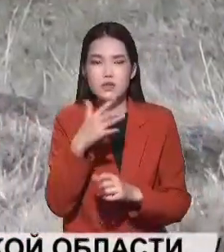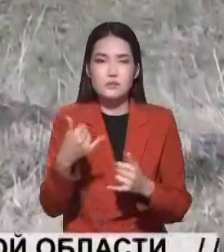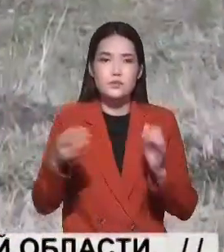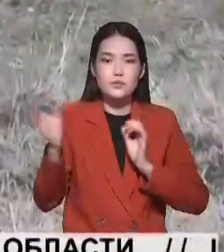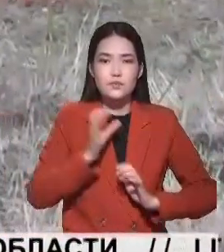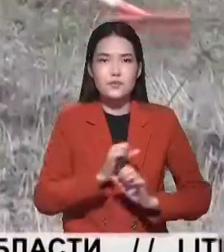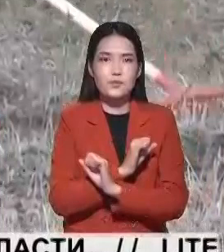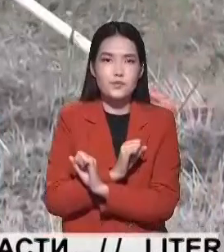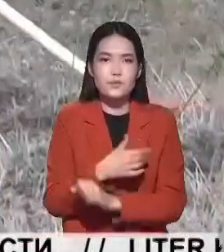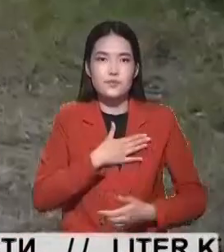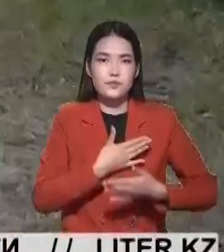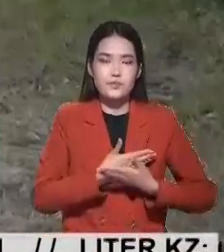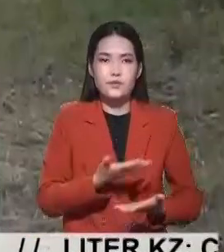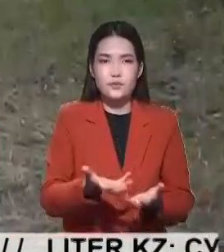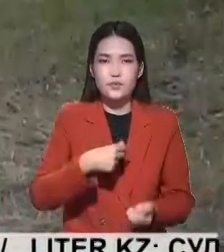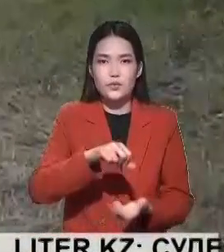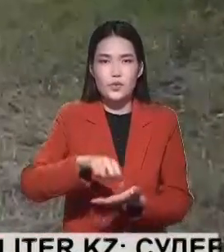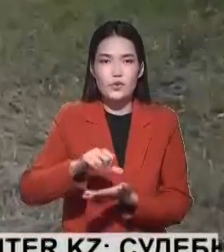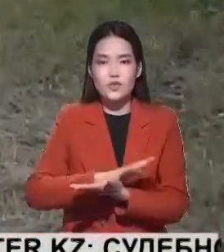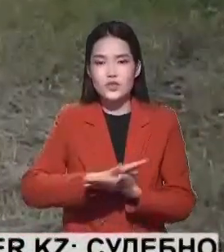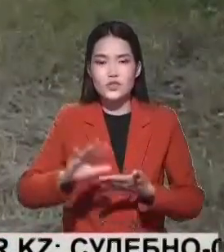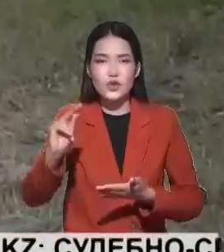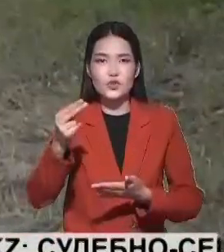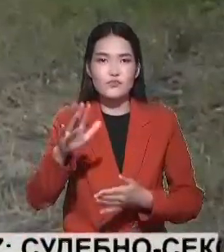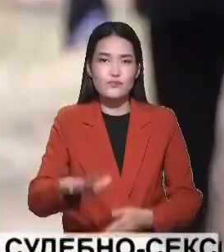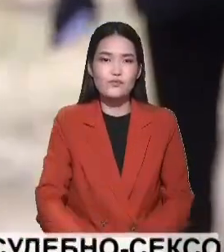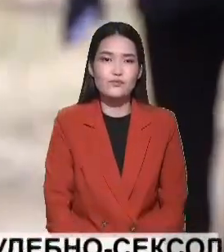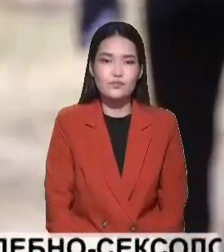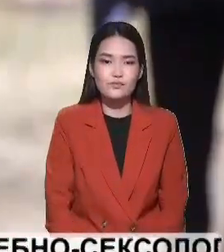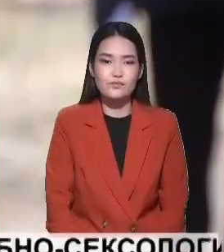на каникулах Они активно принимают участие в чистых четвергах